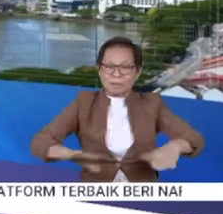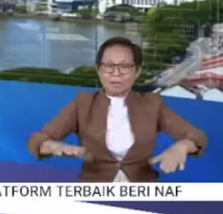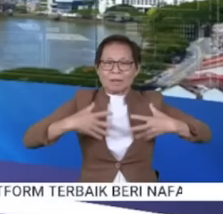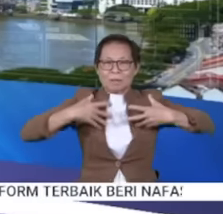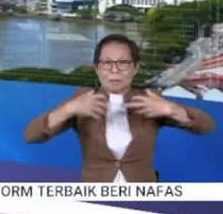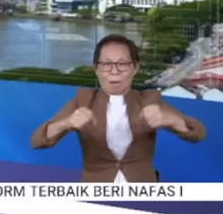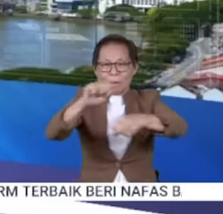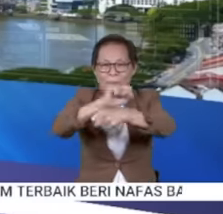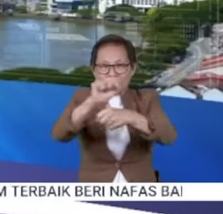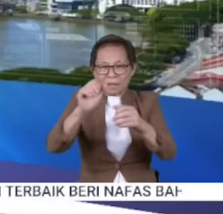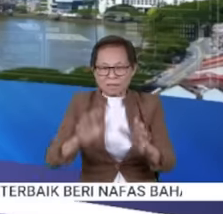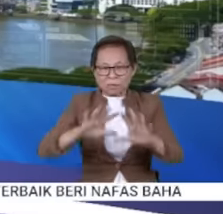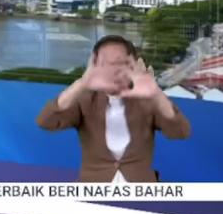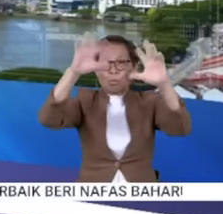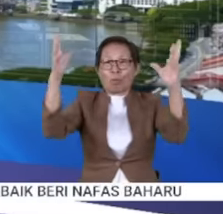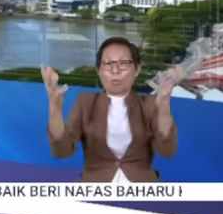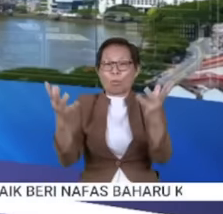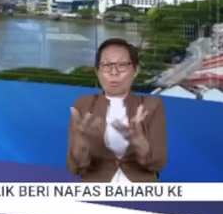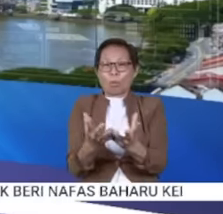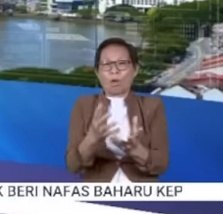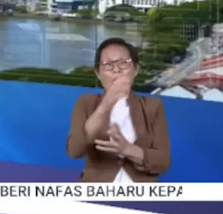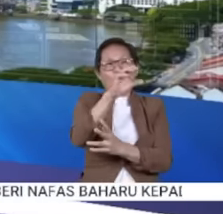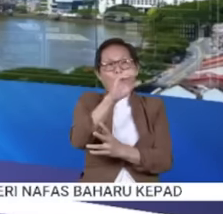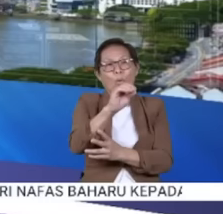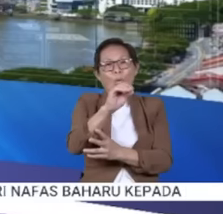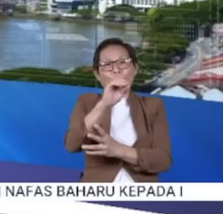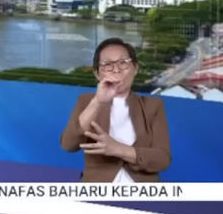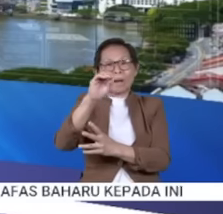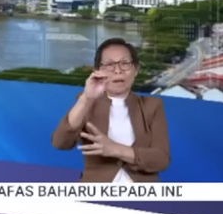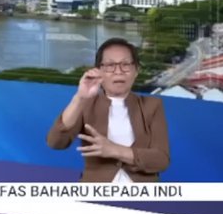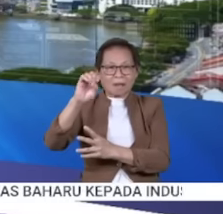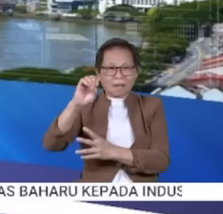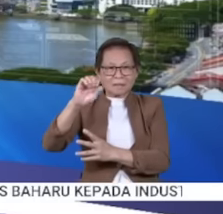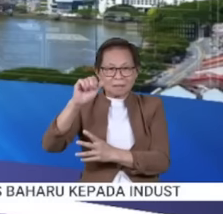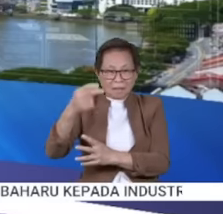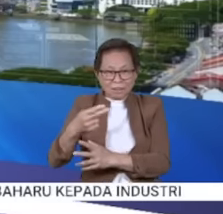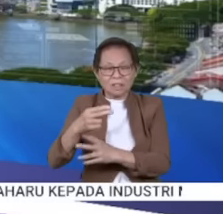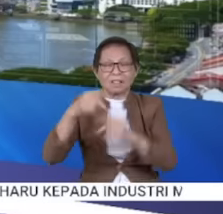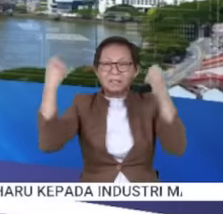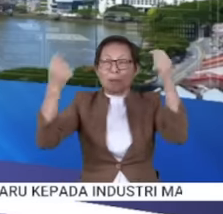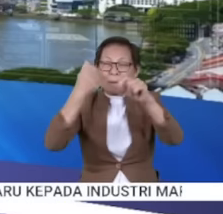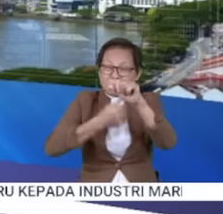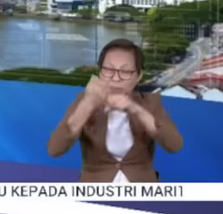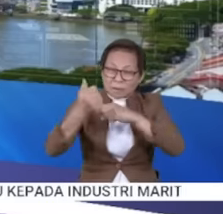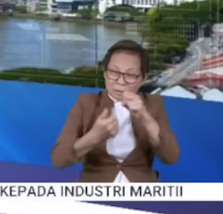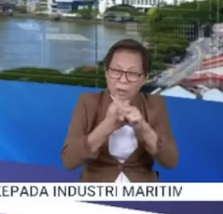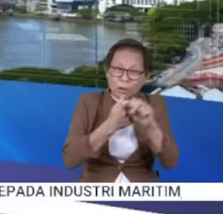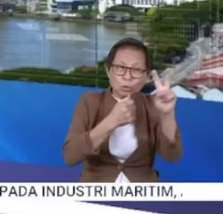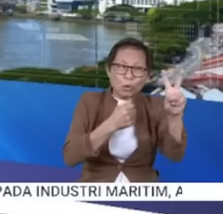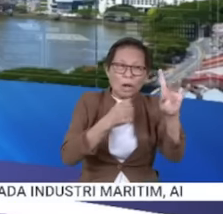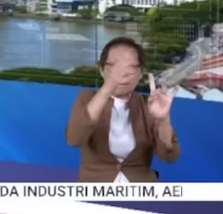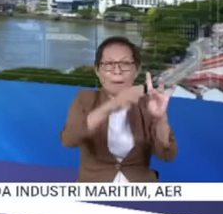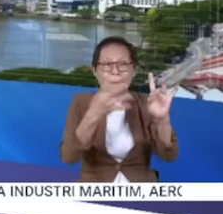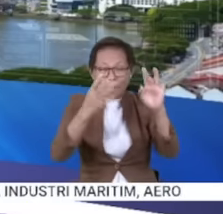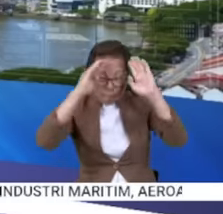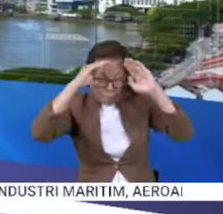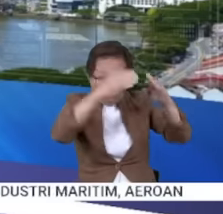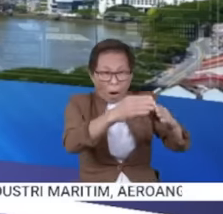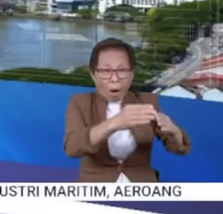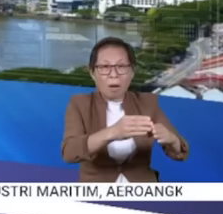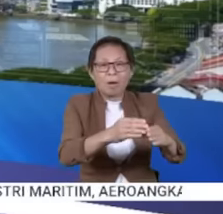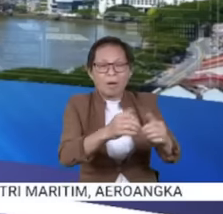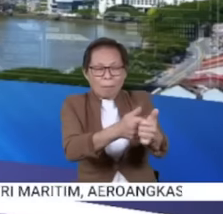kesehatan pekerja sedunia atau wall ossage yang disambut setiap tahun pada 28 April menekankan